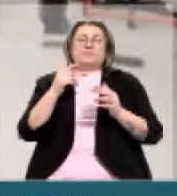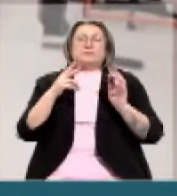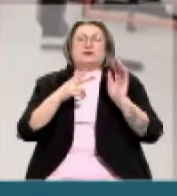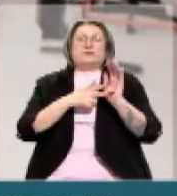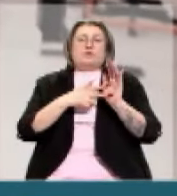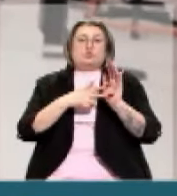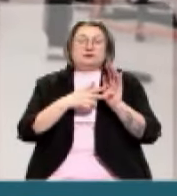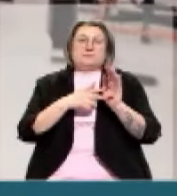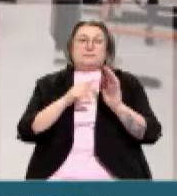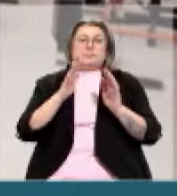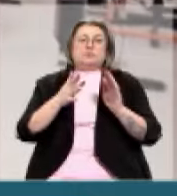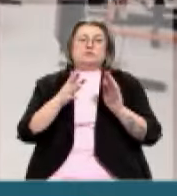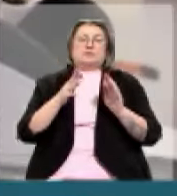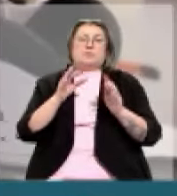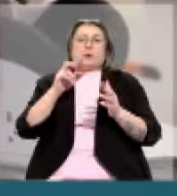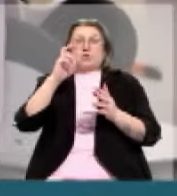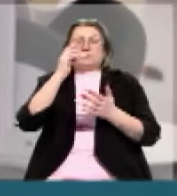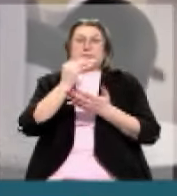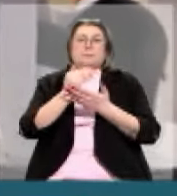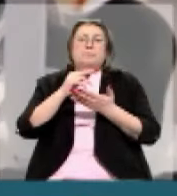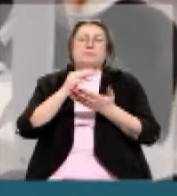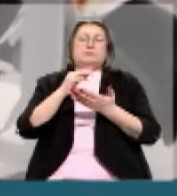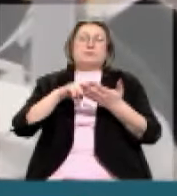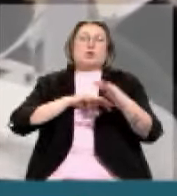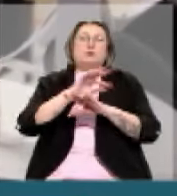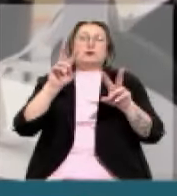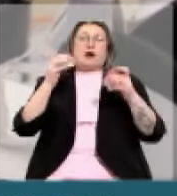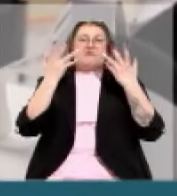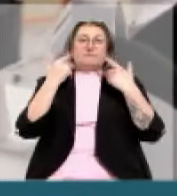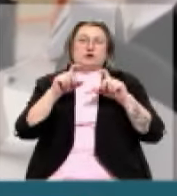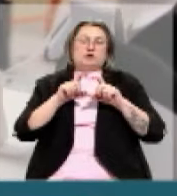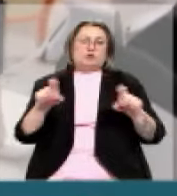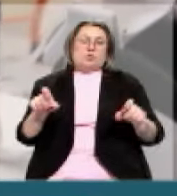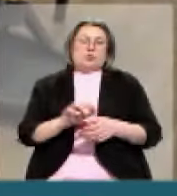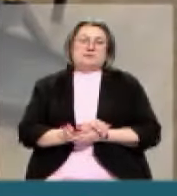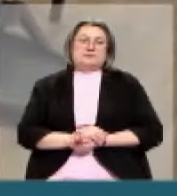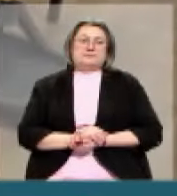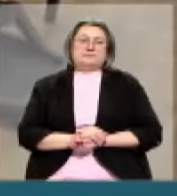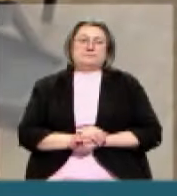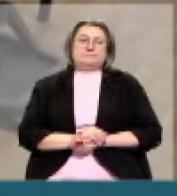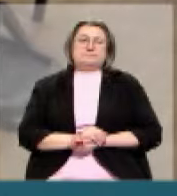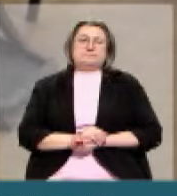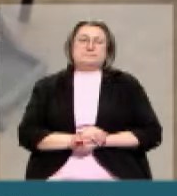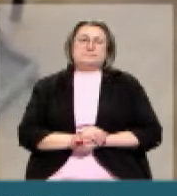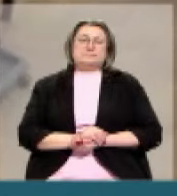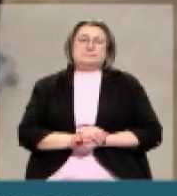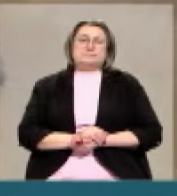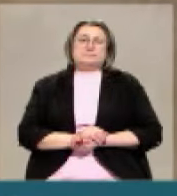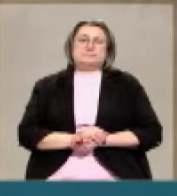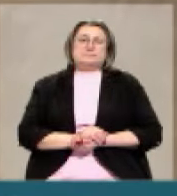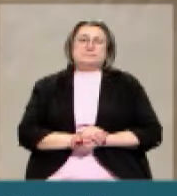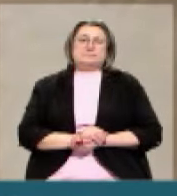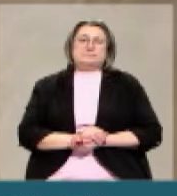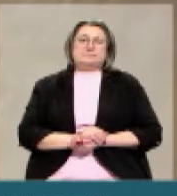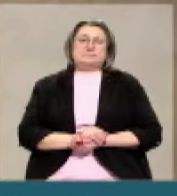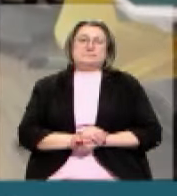баланың жан-жақты дамуына жағдай жасалған. Бұған қоса 2025 жылға дейін 7500 орындық 9 заманауи мектеп салу